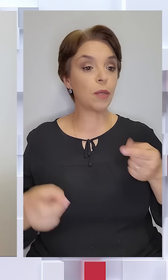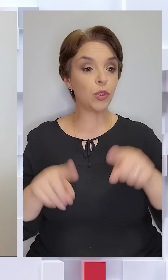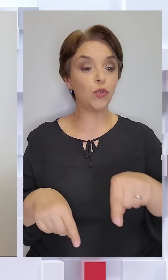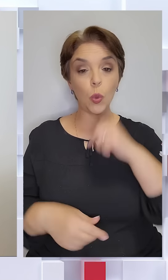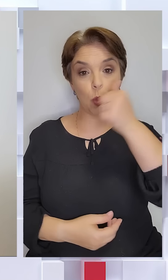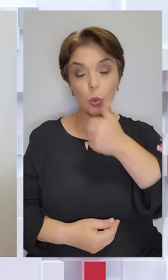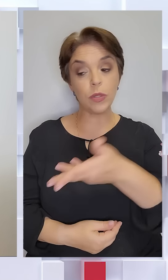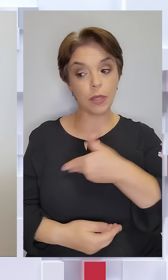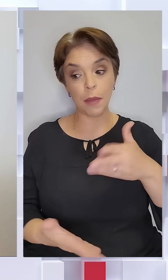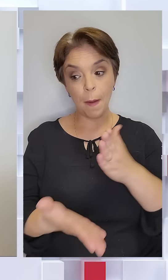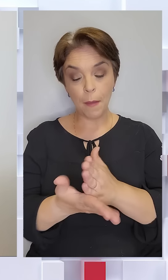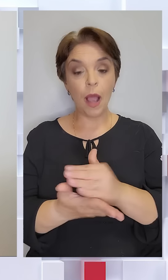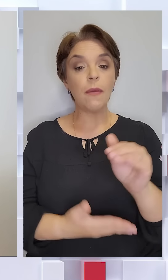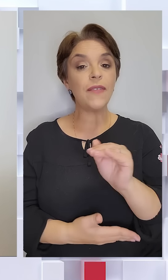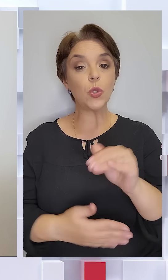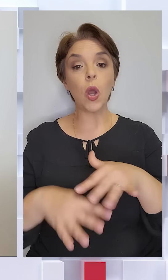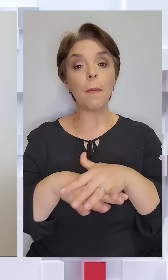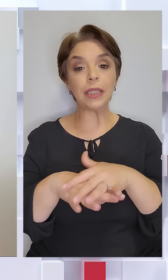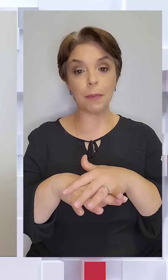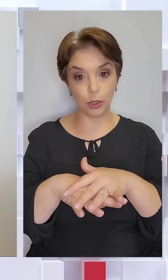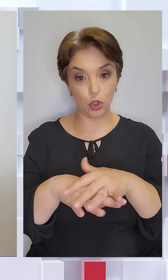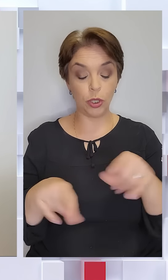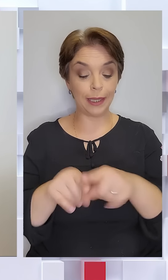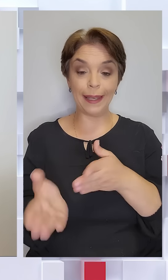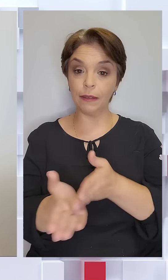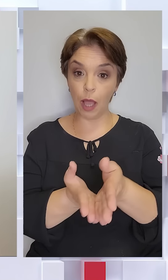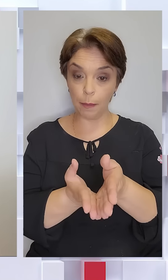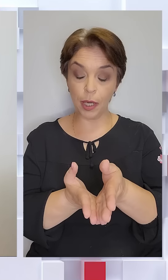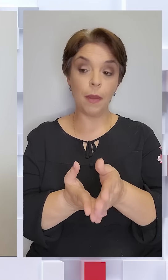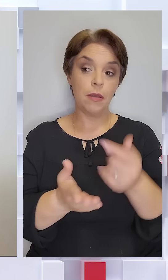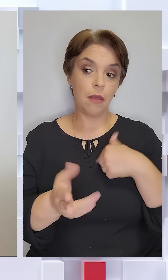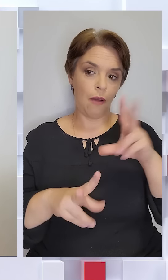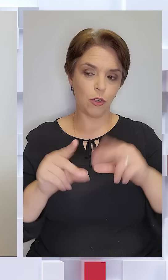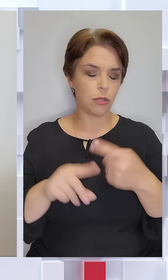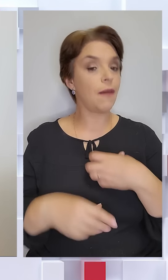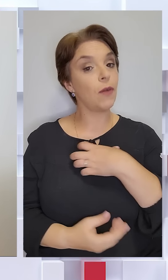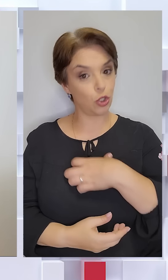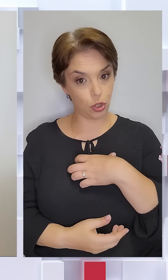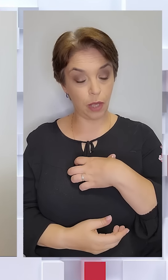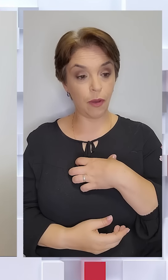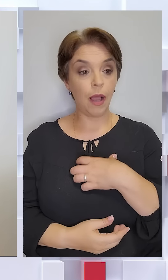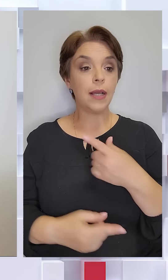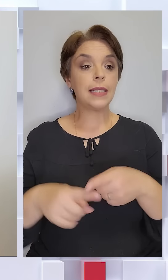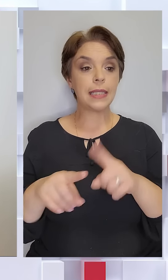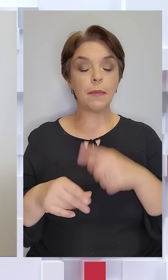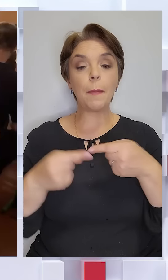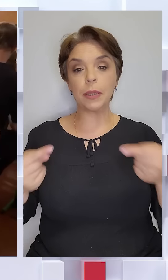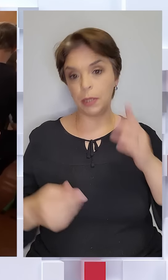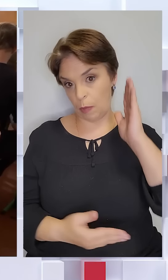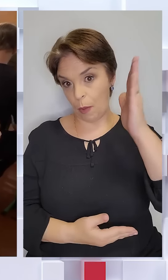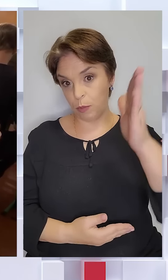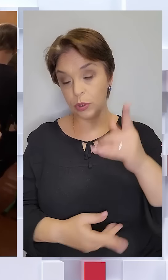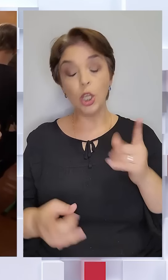що в цьому році ми маємо фізико-математичний такий напрям. Я вважаю, що це є важливе за тими предметами